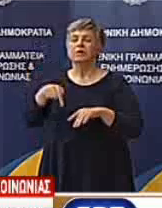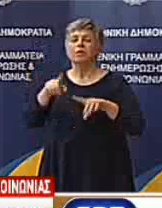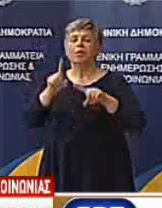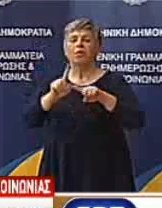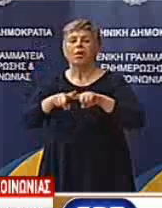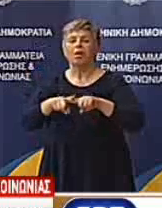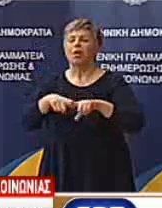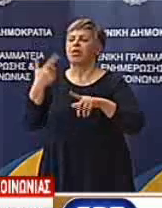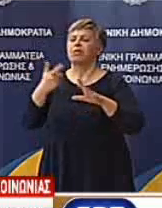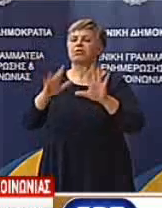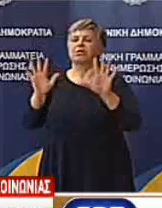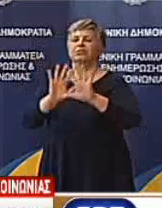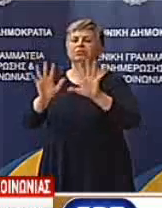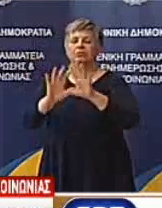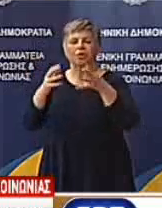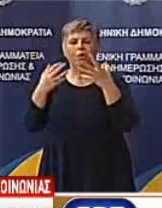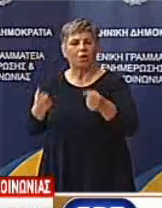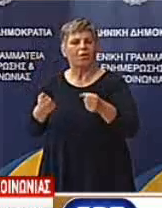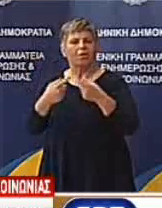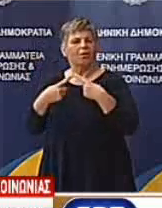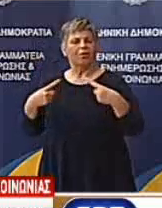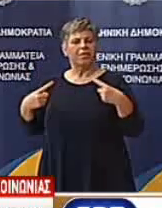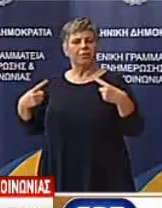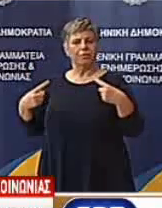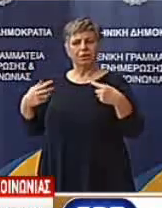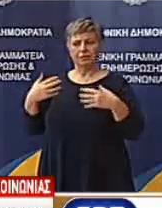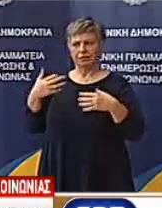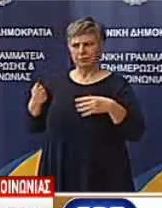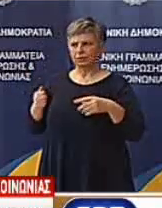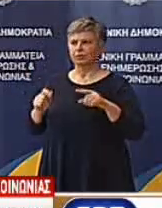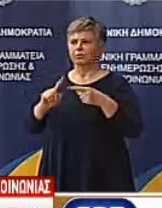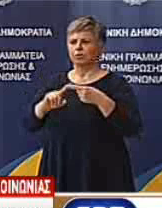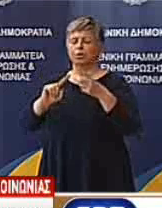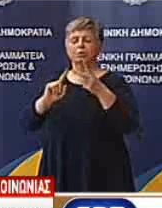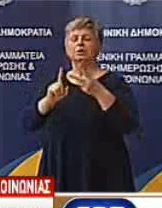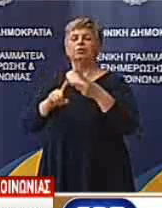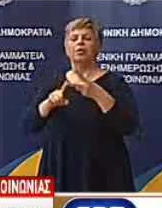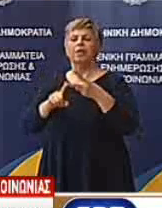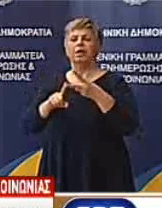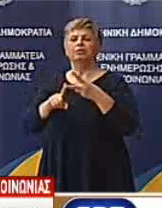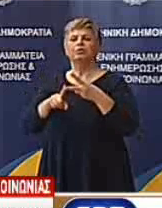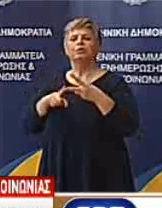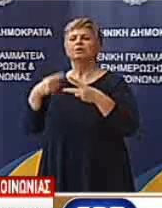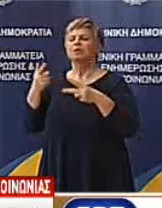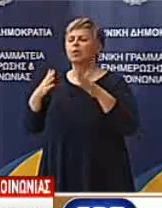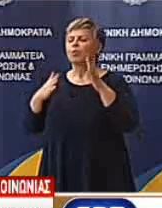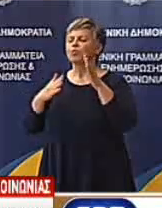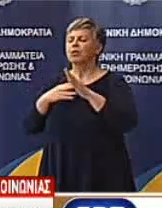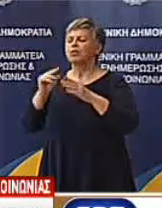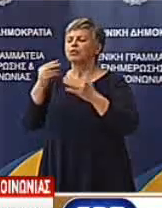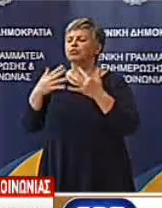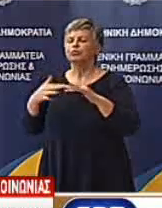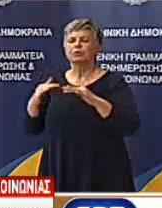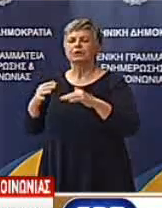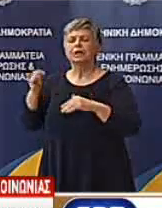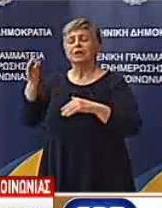να φτιάξει κανάλι στην Ελλάδα. Και θέλω και μία άλλη απάντηση. Χθες ο κύριος Βούτσης είπε στη Βουλή ότι θα χαθούν πάρα